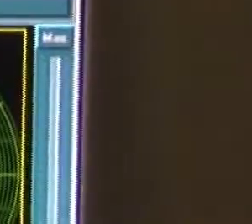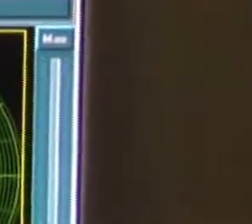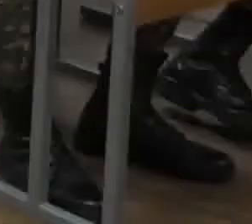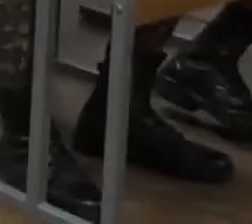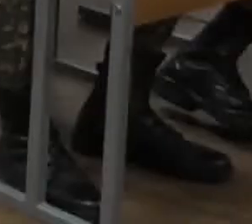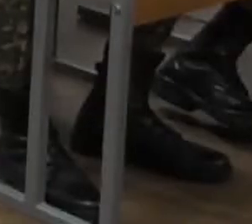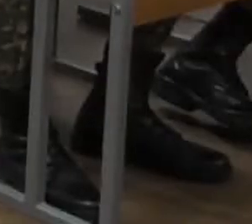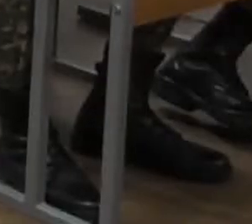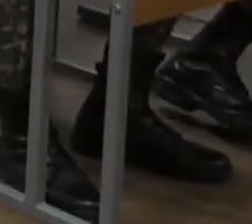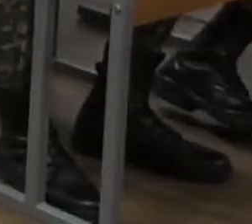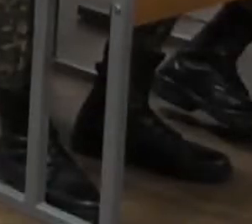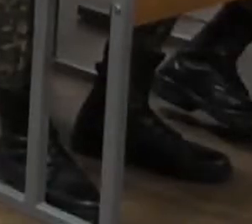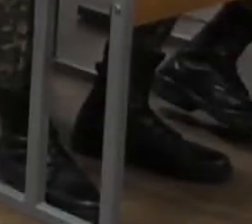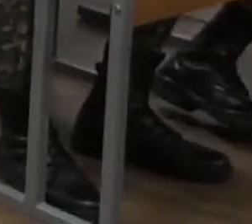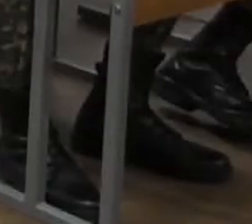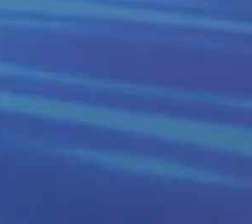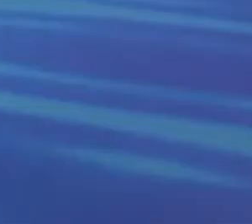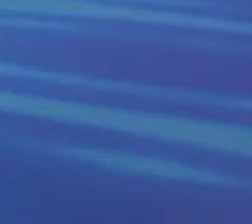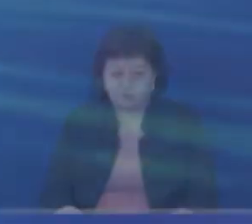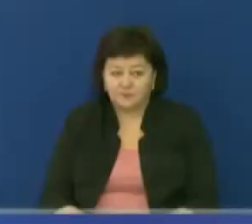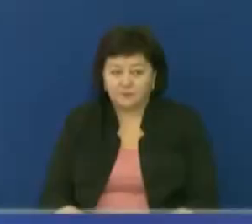частях регионального командования «Восток».